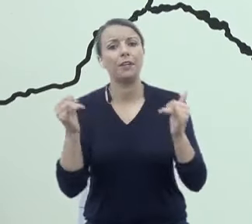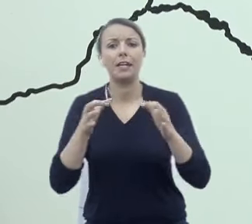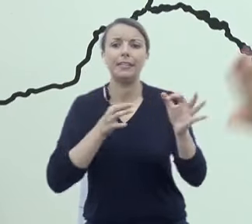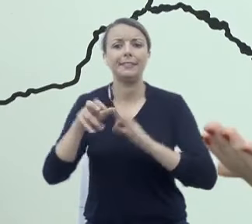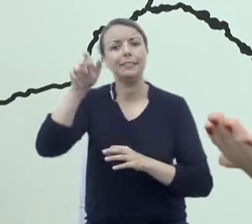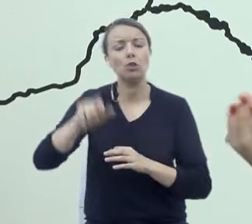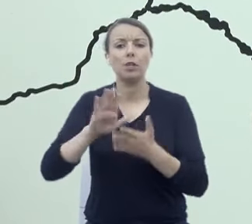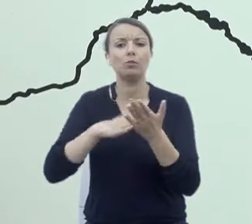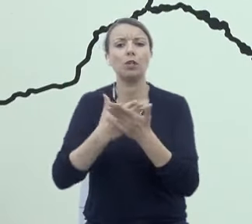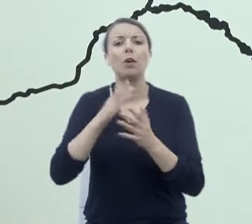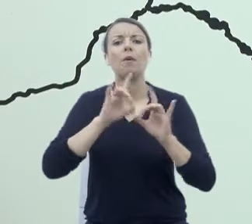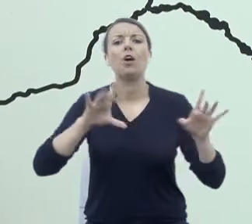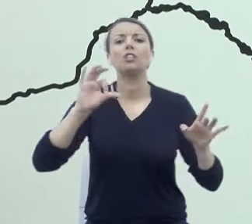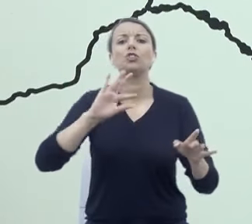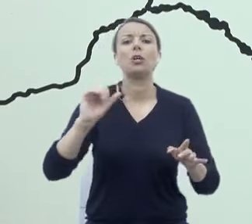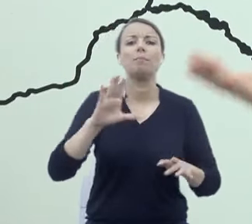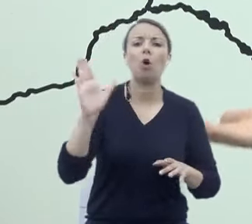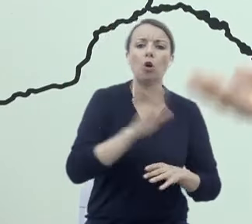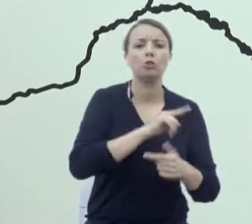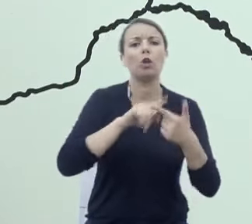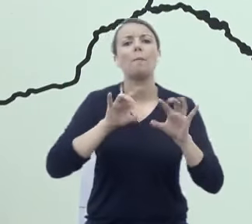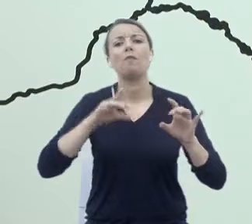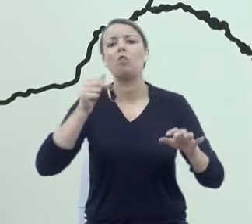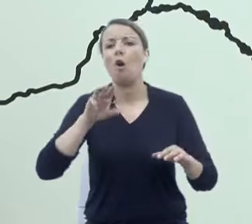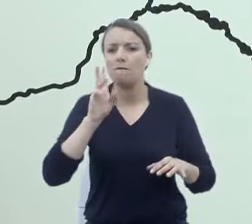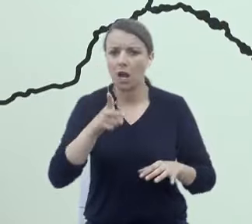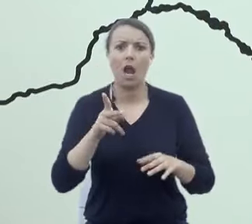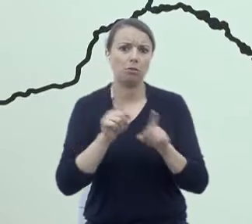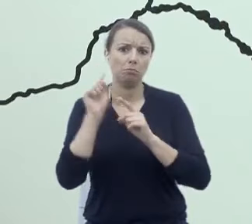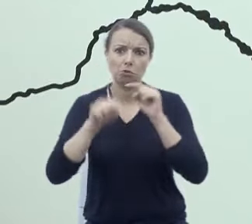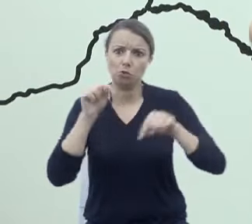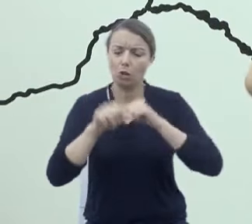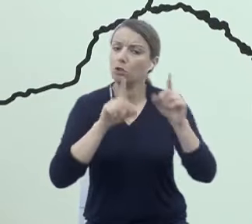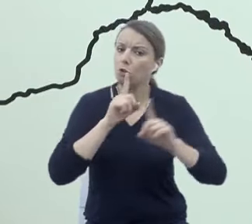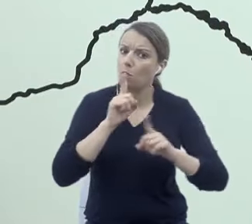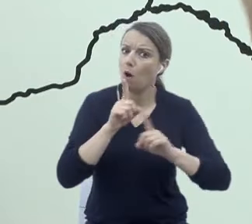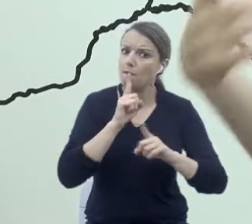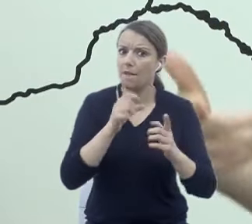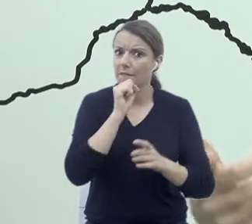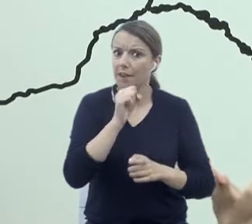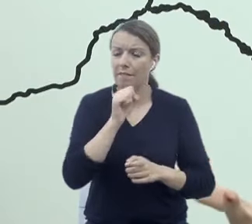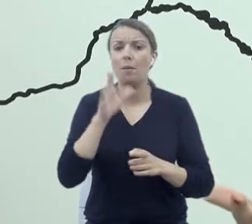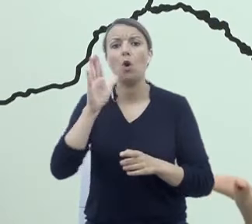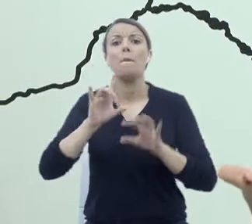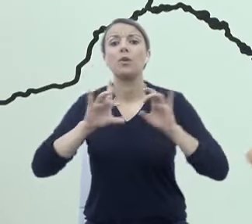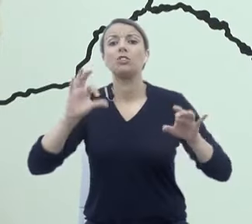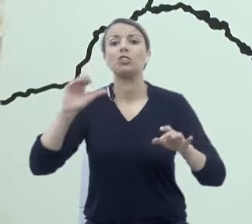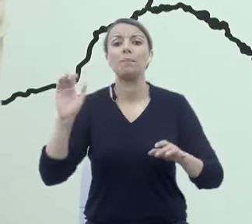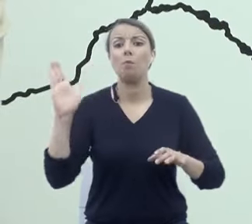profesor Strzembosz, profesor Nowak, to, no, profesor Strzembosz kilka lat później zostaje honorowym